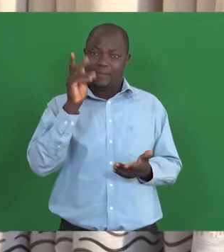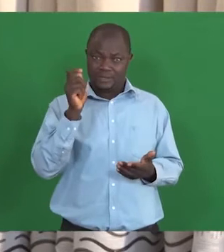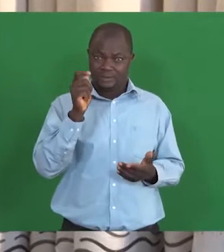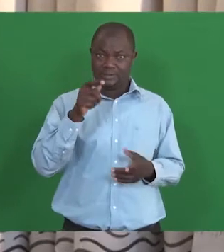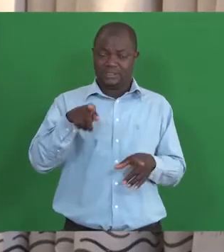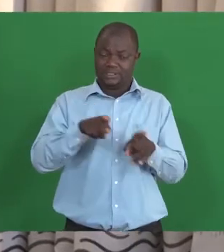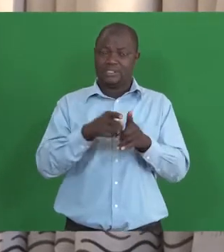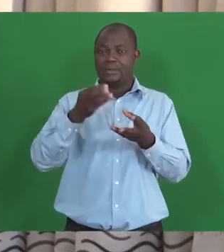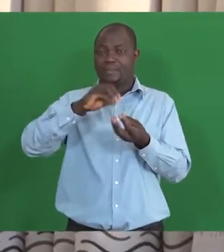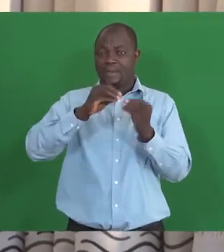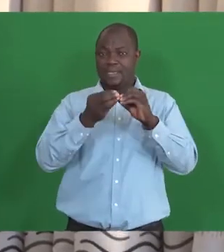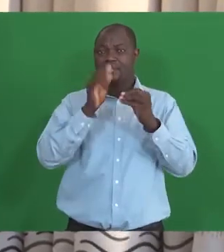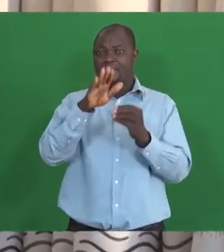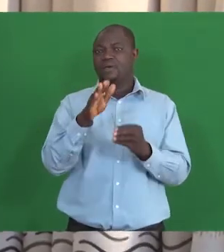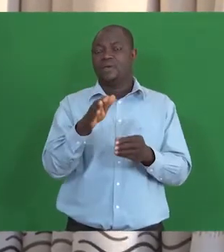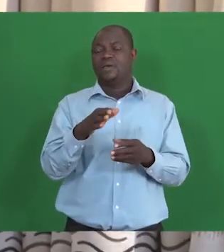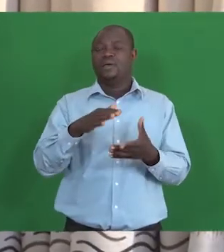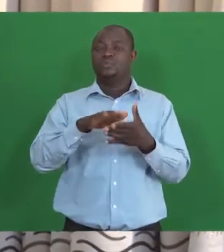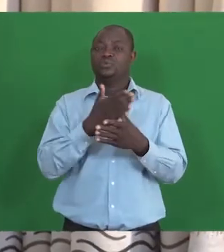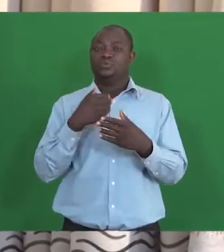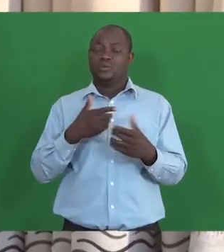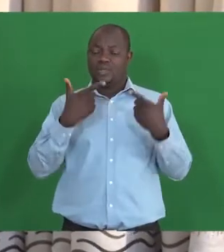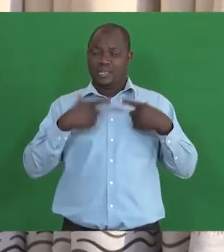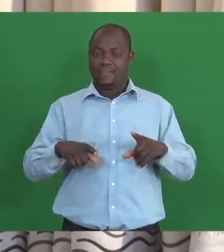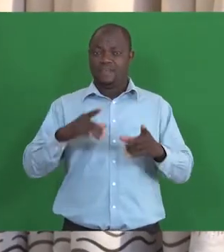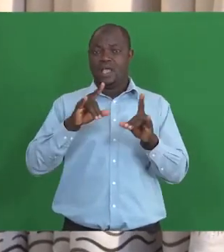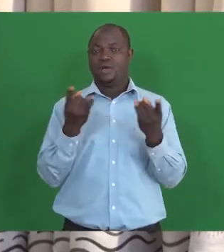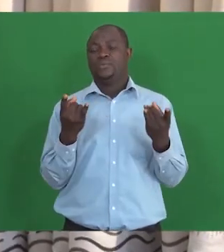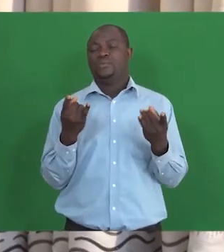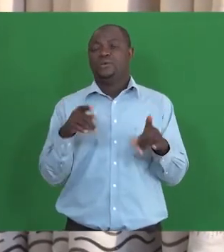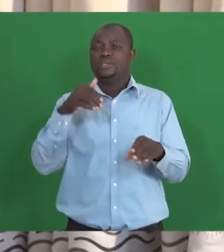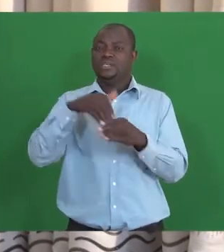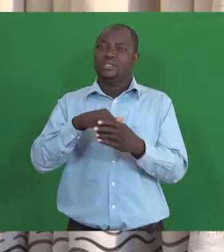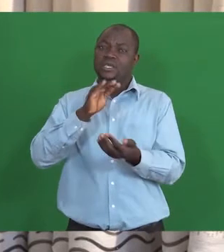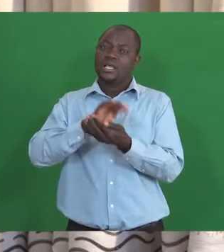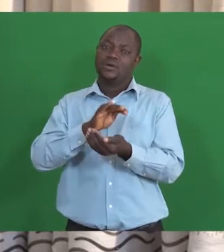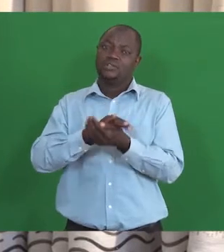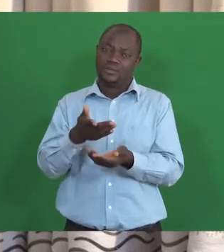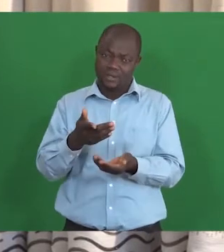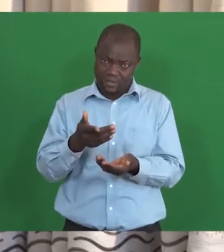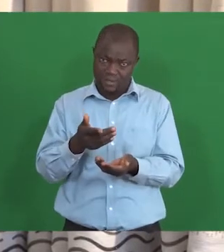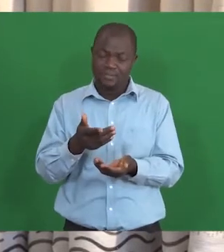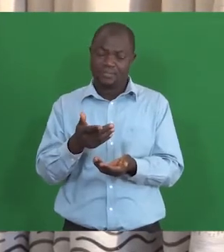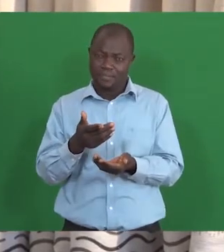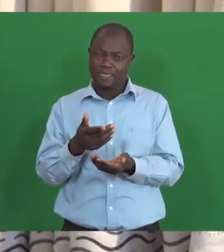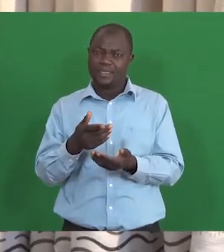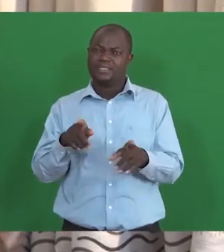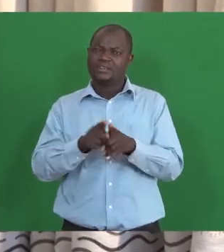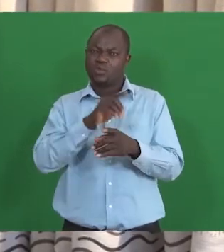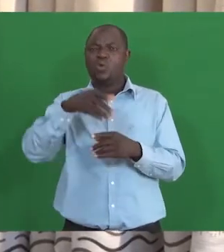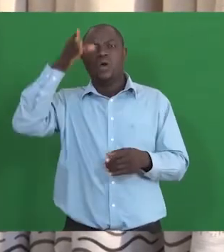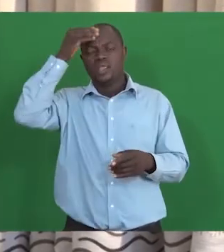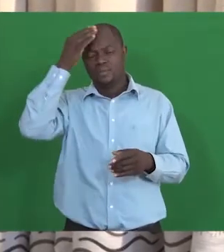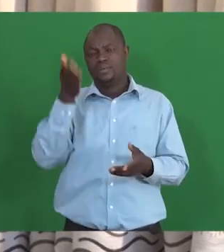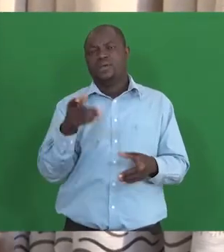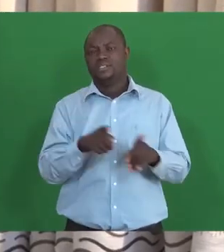kari kugadzirwa kuburikidza nemagariro atiri kuita. Tsika nemagariro muchirungu kaucha chinhu